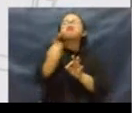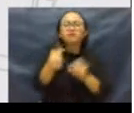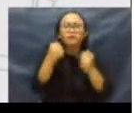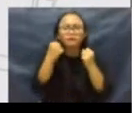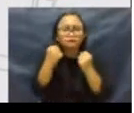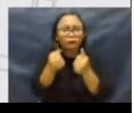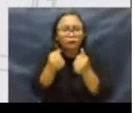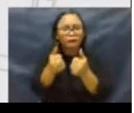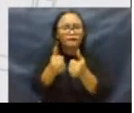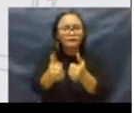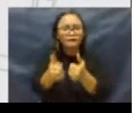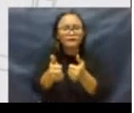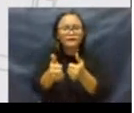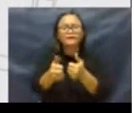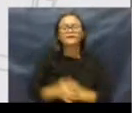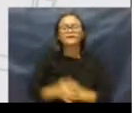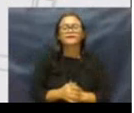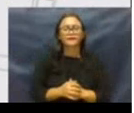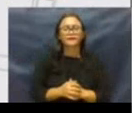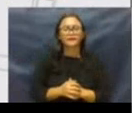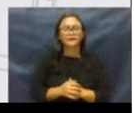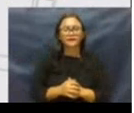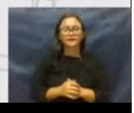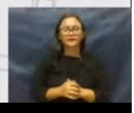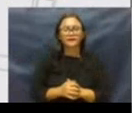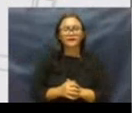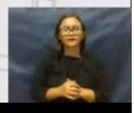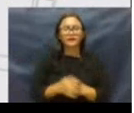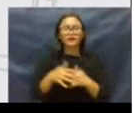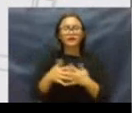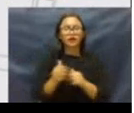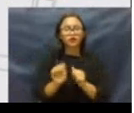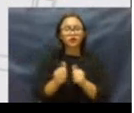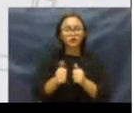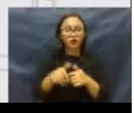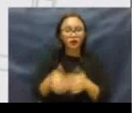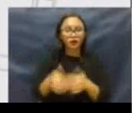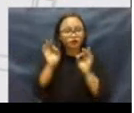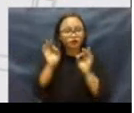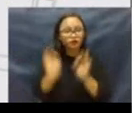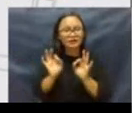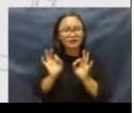untuk mencoba untuk mengantisipasi itu, saya akan coba